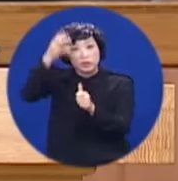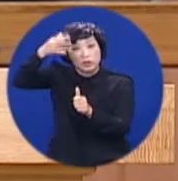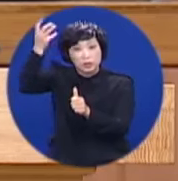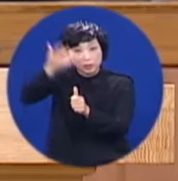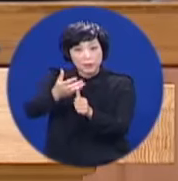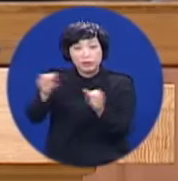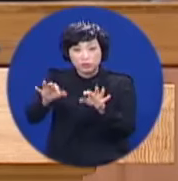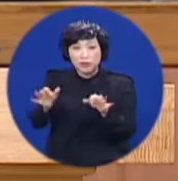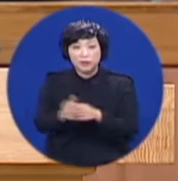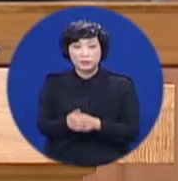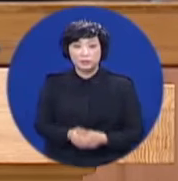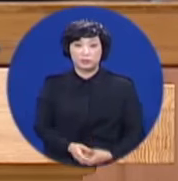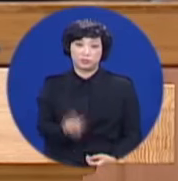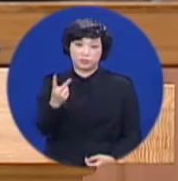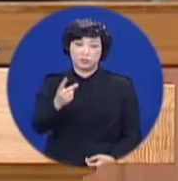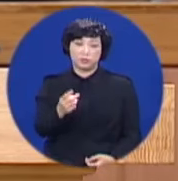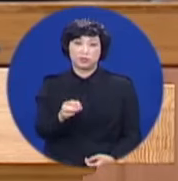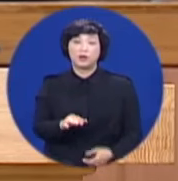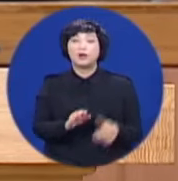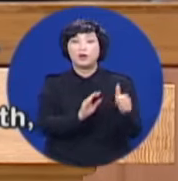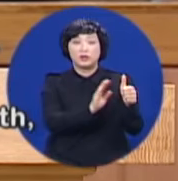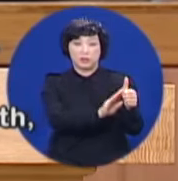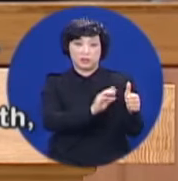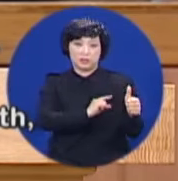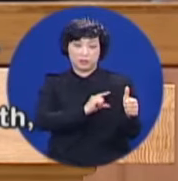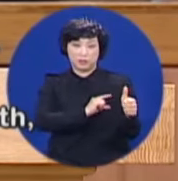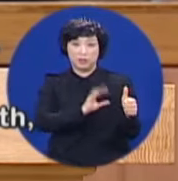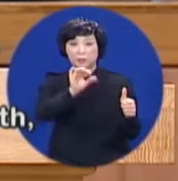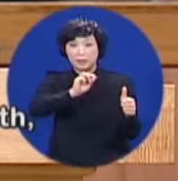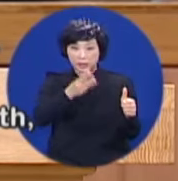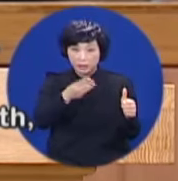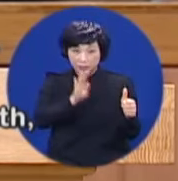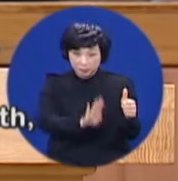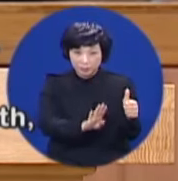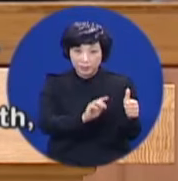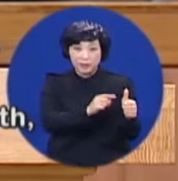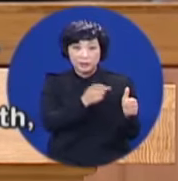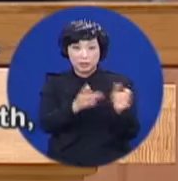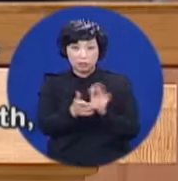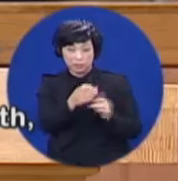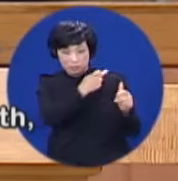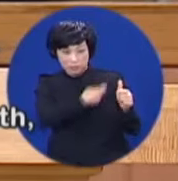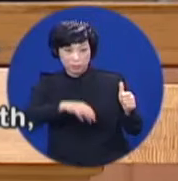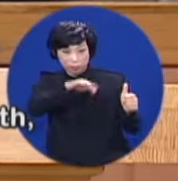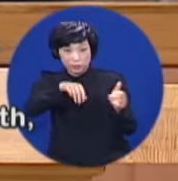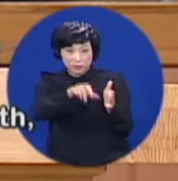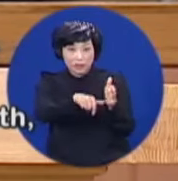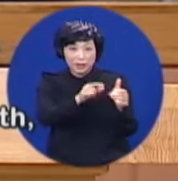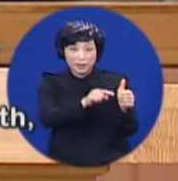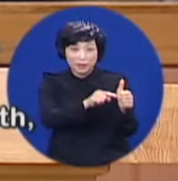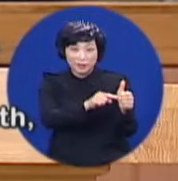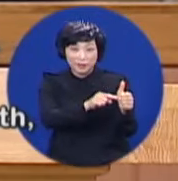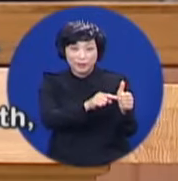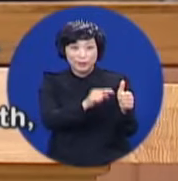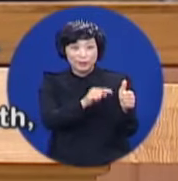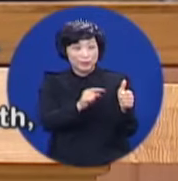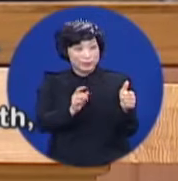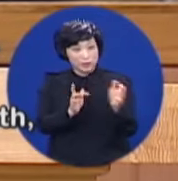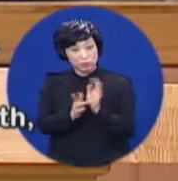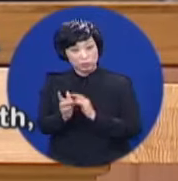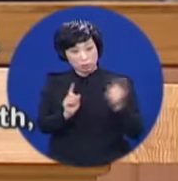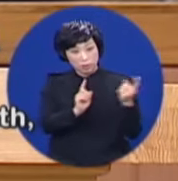빌립을 제자로 불렀을 때 빌립이 예수님을 만나보니까 야 나사렛